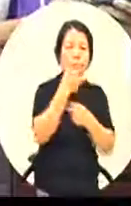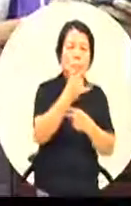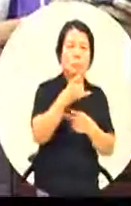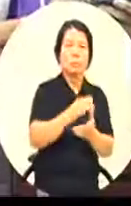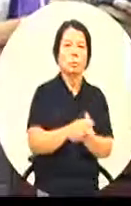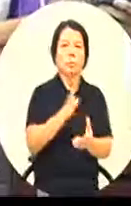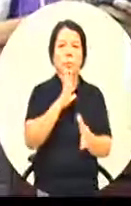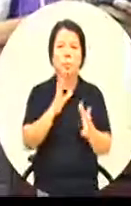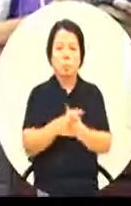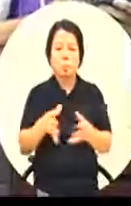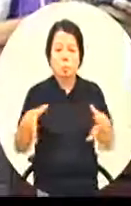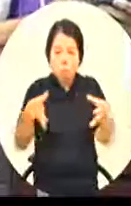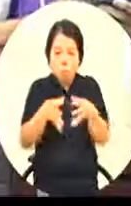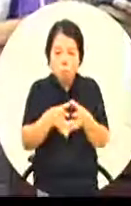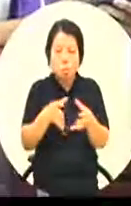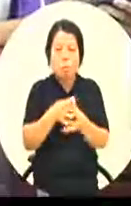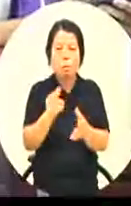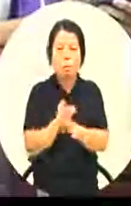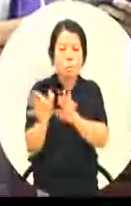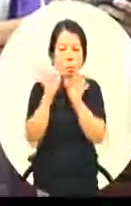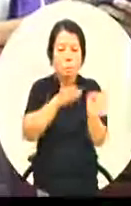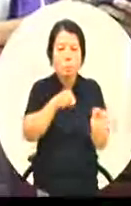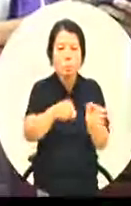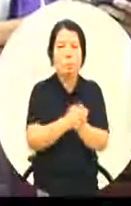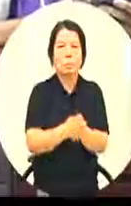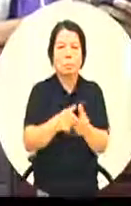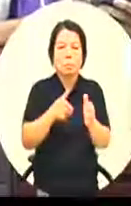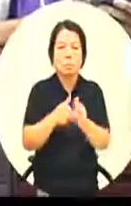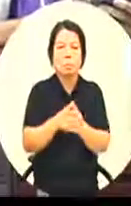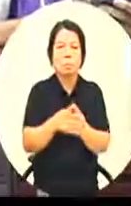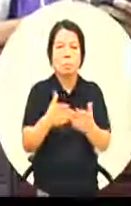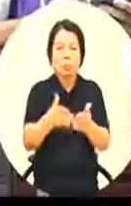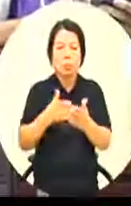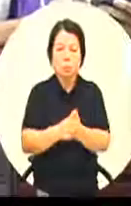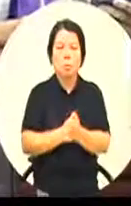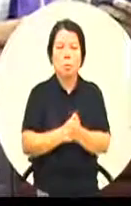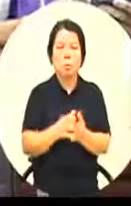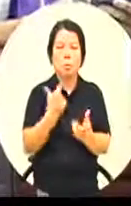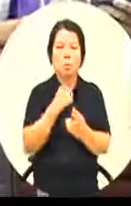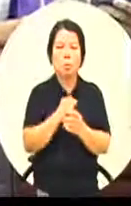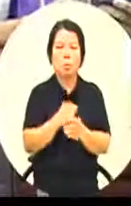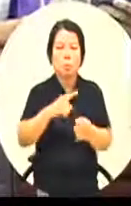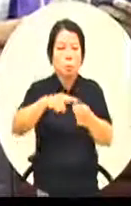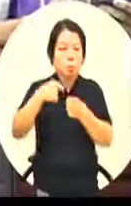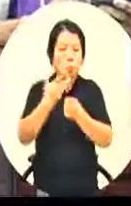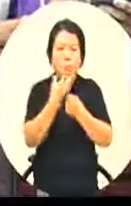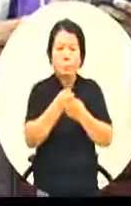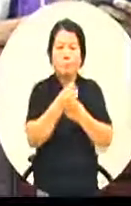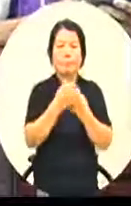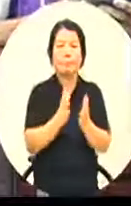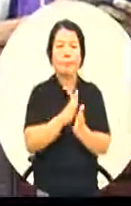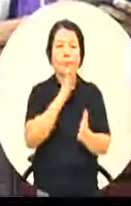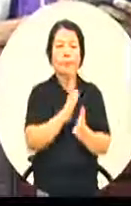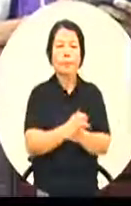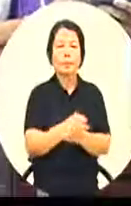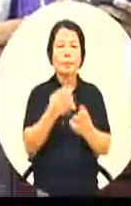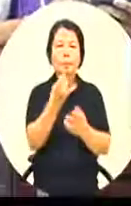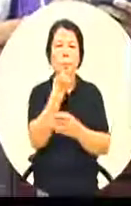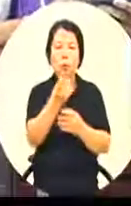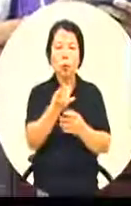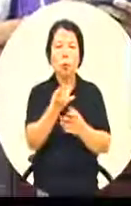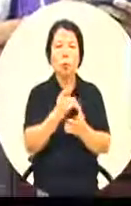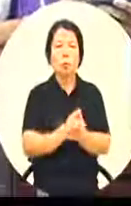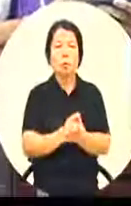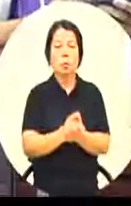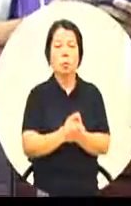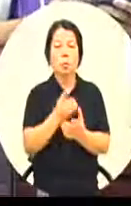望是一种融入的情境式的。所以如果说我们的公幼或是非营利幼儿园他要上语言包括外语的课